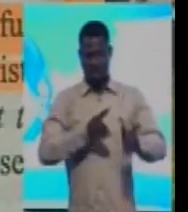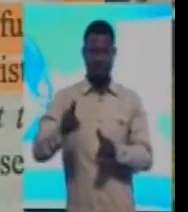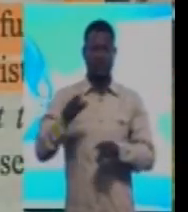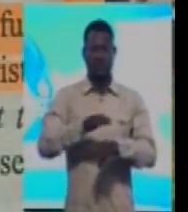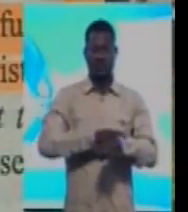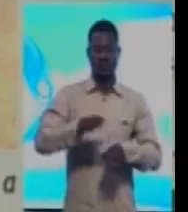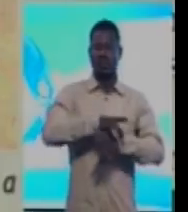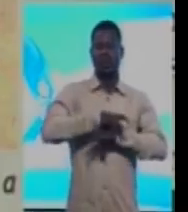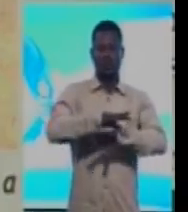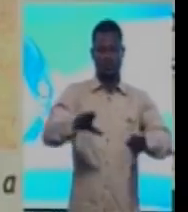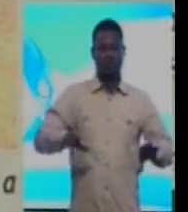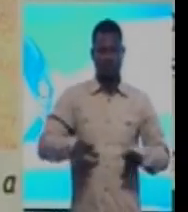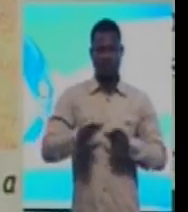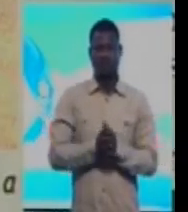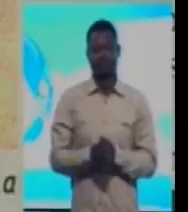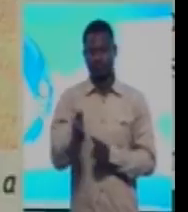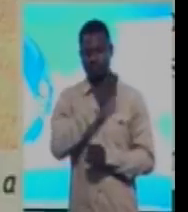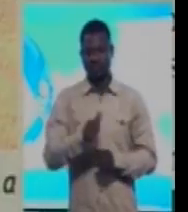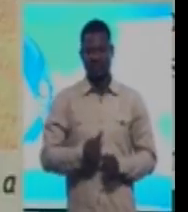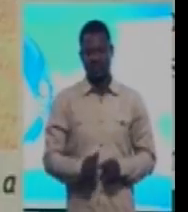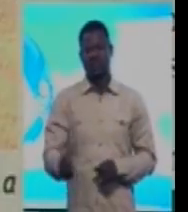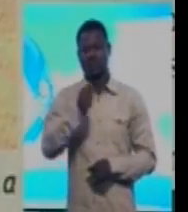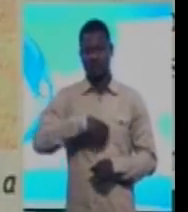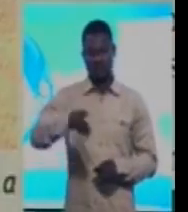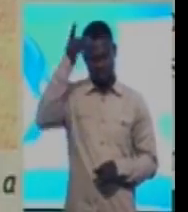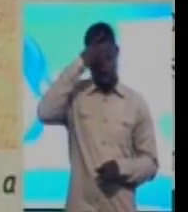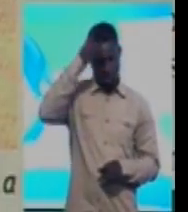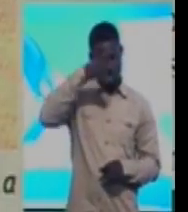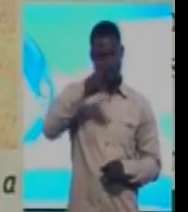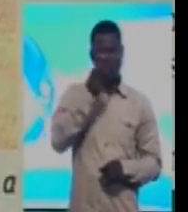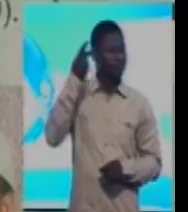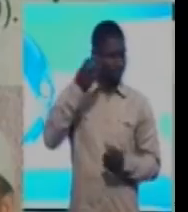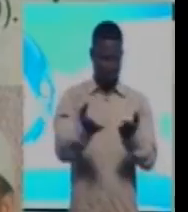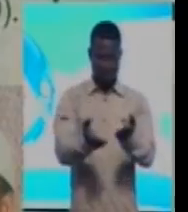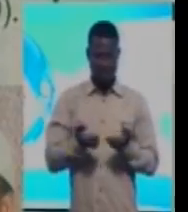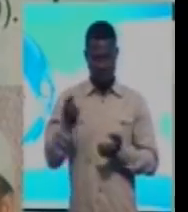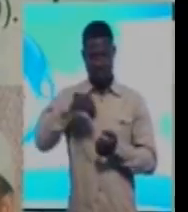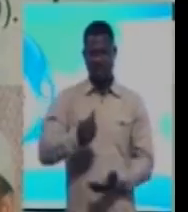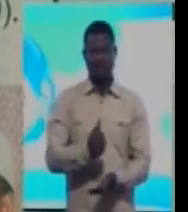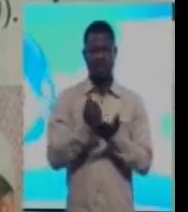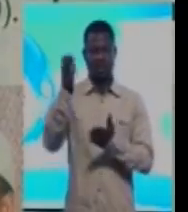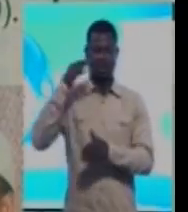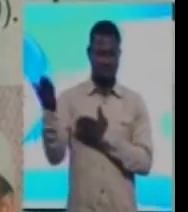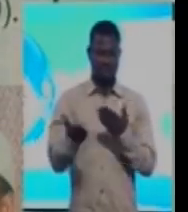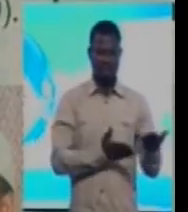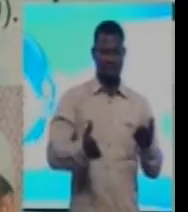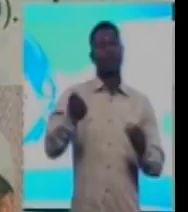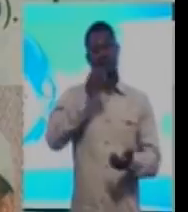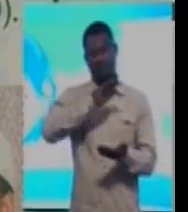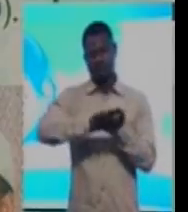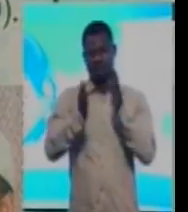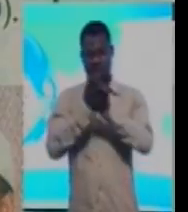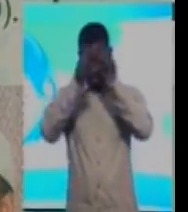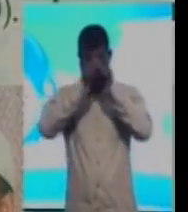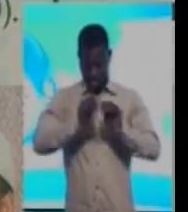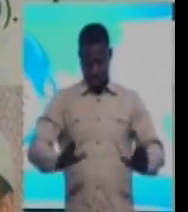des opérations. Le diplomate nippon a souhaité que ce don participe à ramener la quiétude au Burkina, conclut